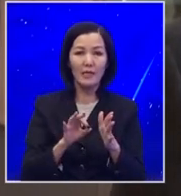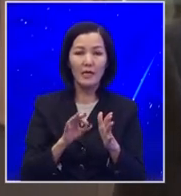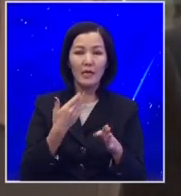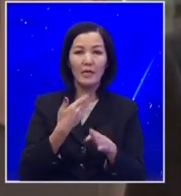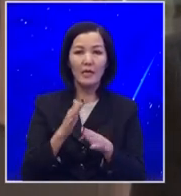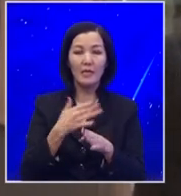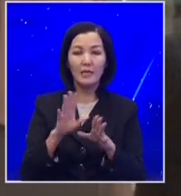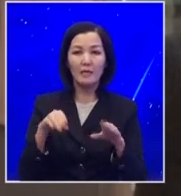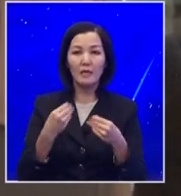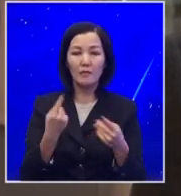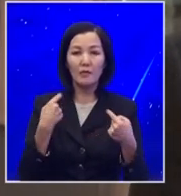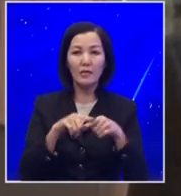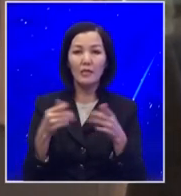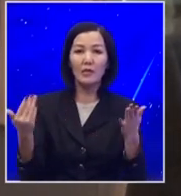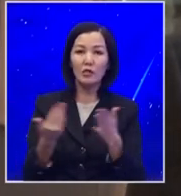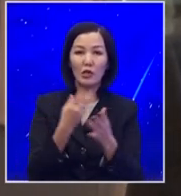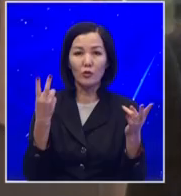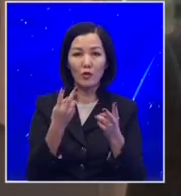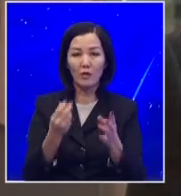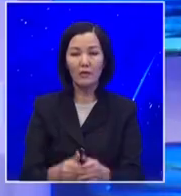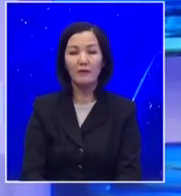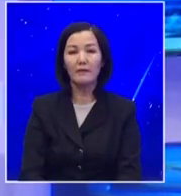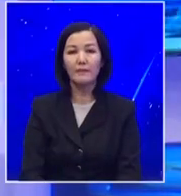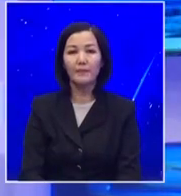кредит несие беріп, техникаларын жаңарту.